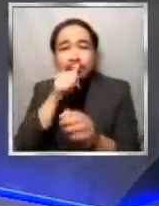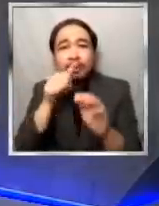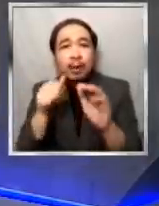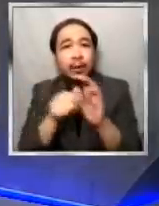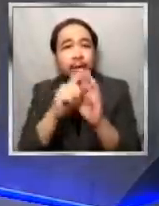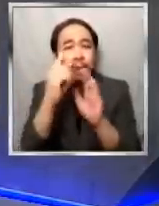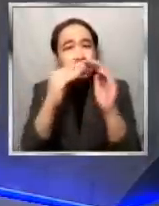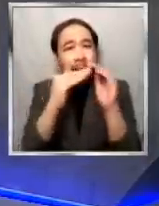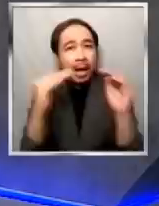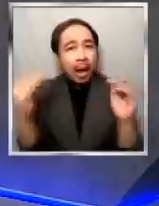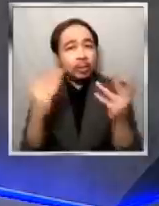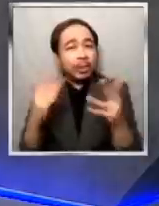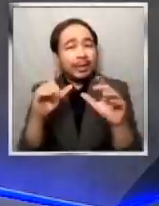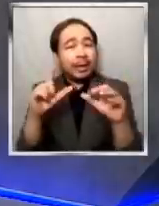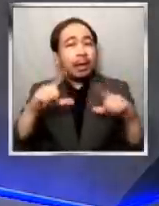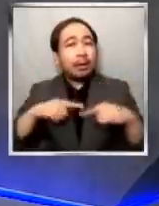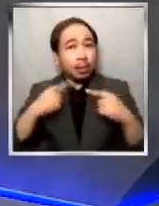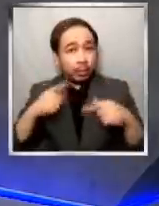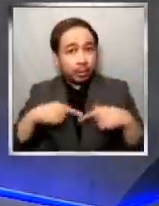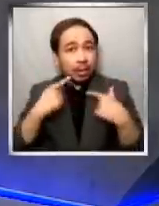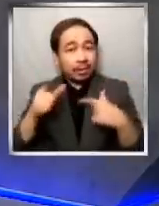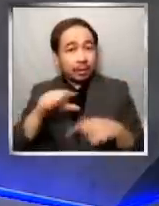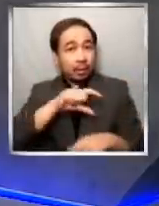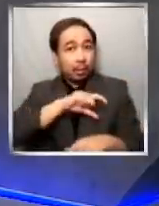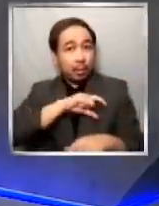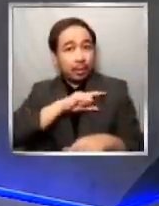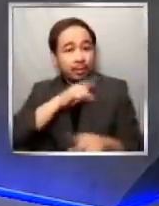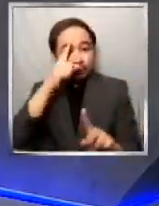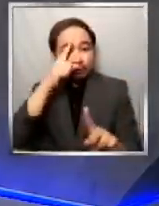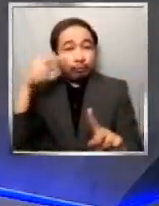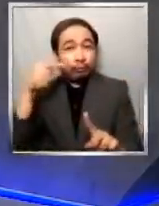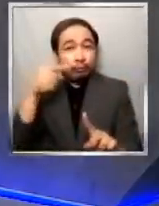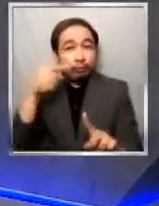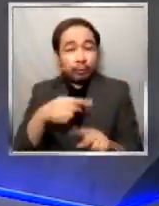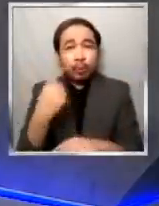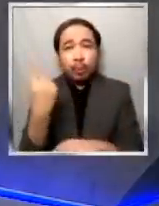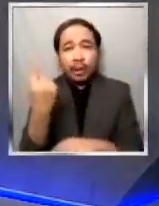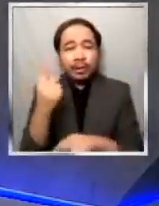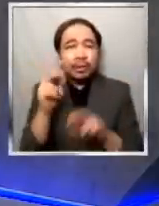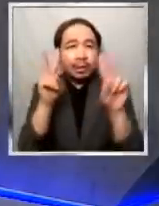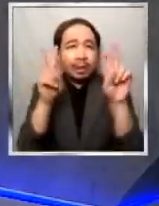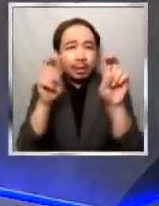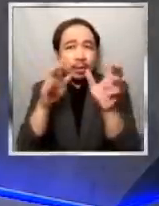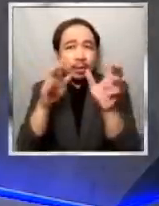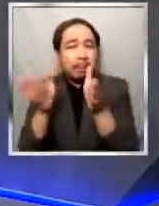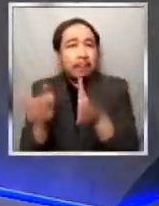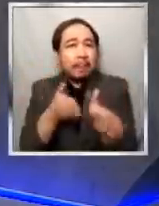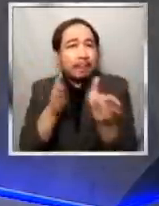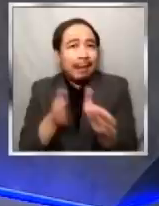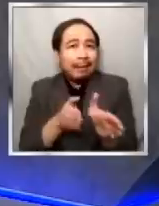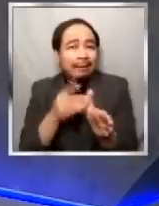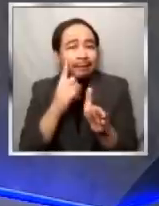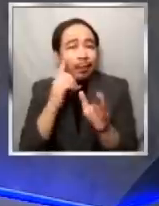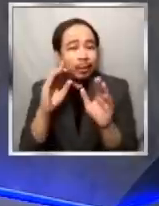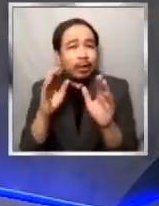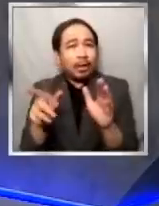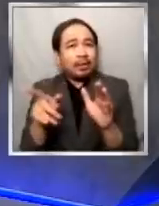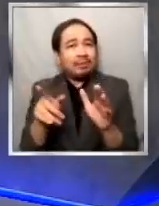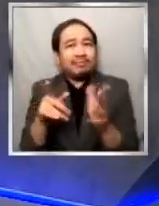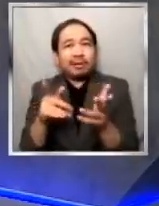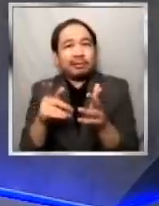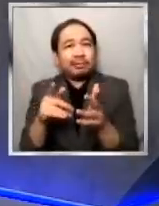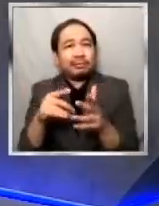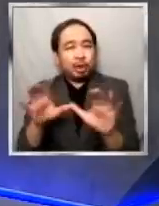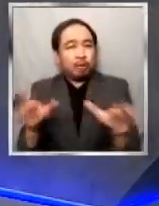Ang target ng pulisya sa kanilang operasyon ay isang tinatawag na organizer mano ng isang grupo ng mga manggagawa. Nakatutok